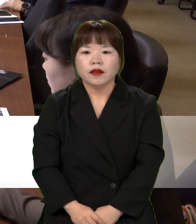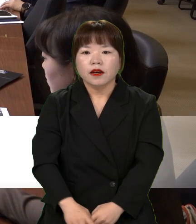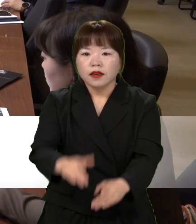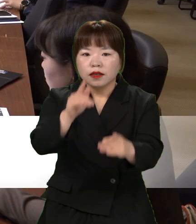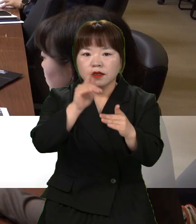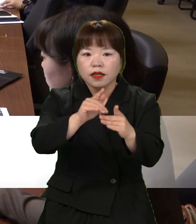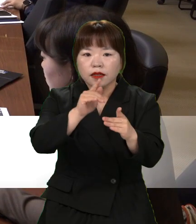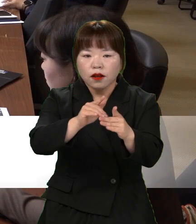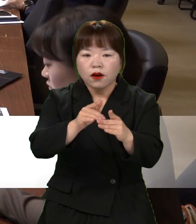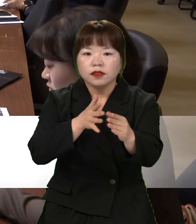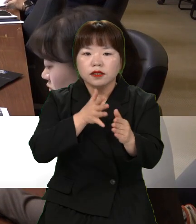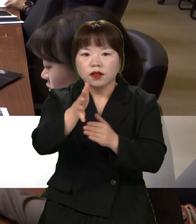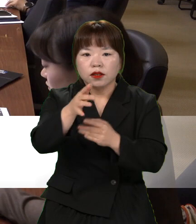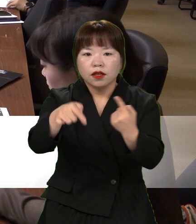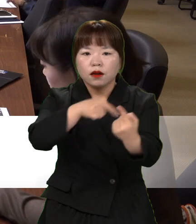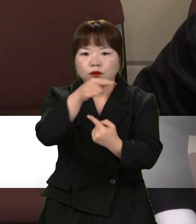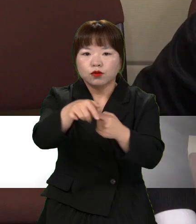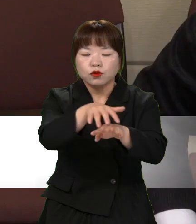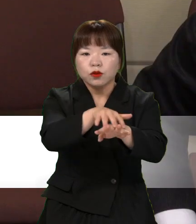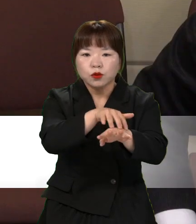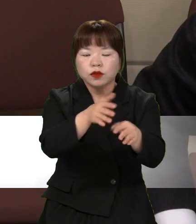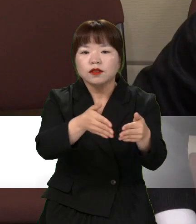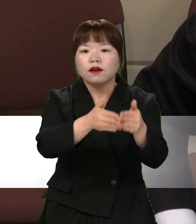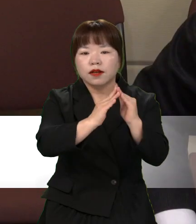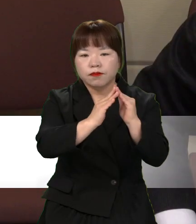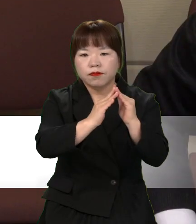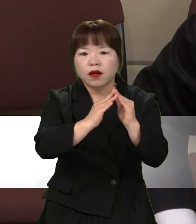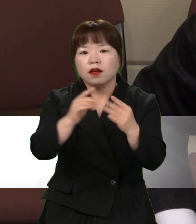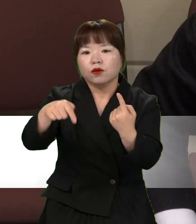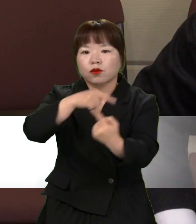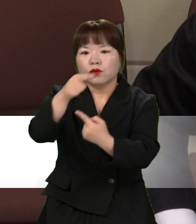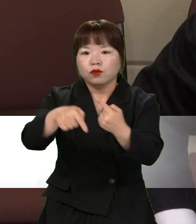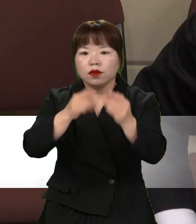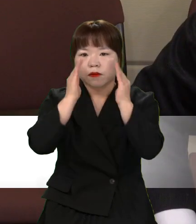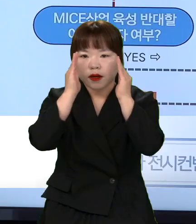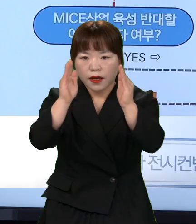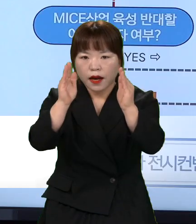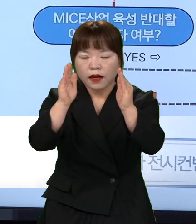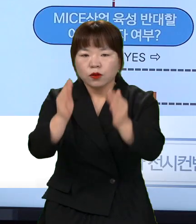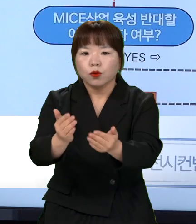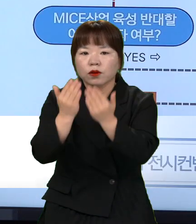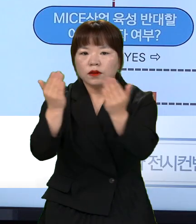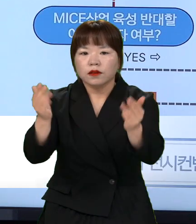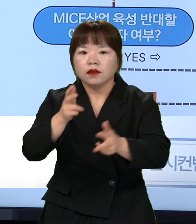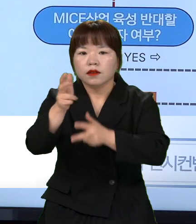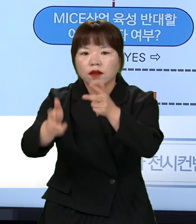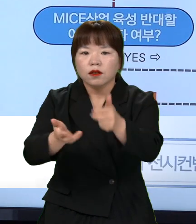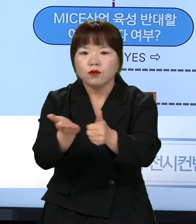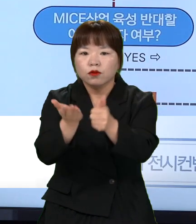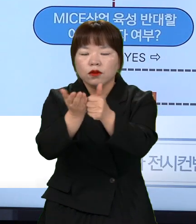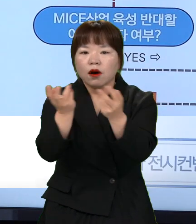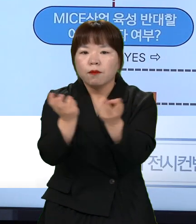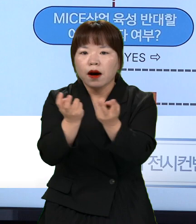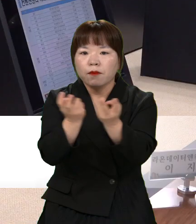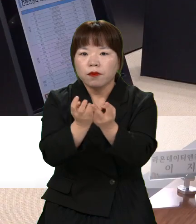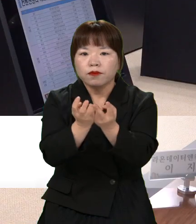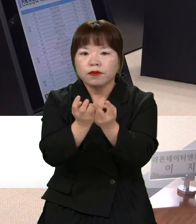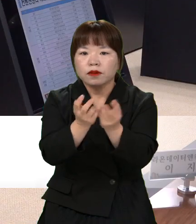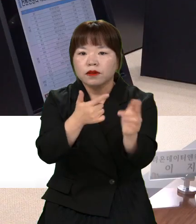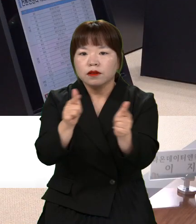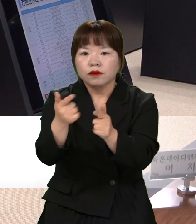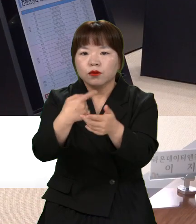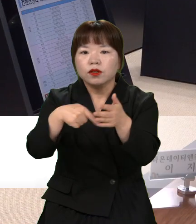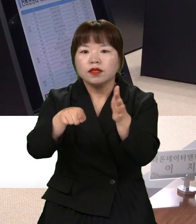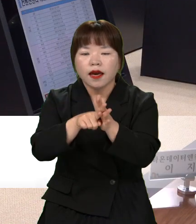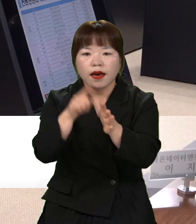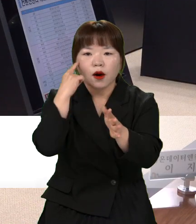신흥 국제 전시 컨벤션 센터 전담 운영 조직 설립 및 운영 방향 마이스 산업 육성 전략 수립 등을 위해